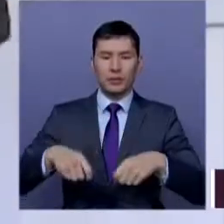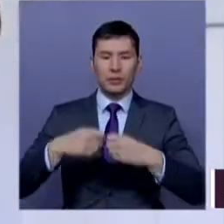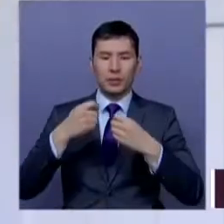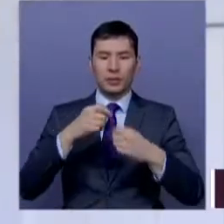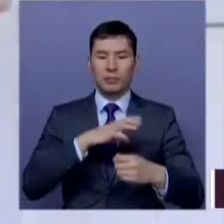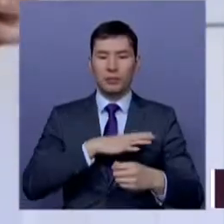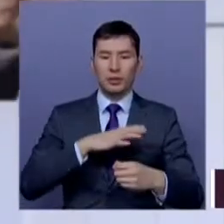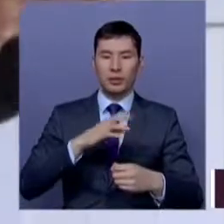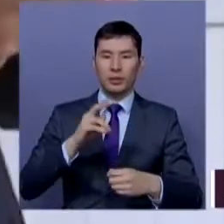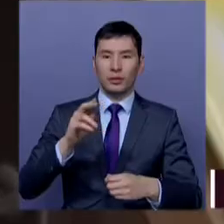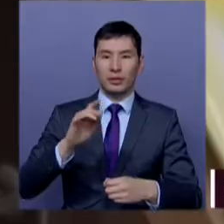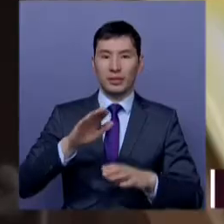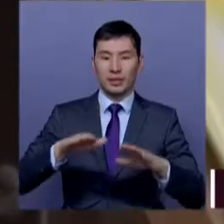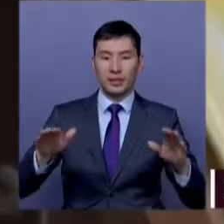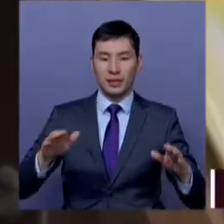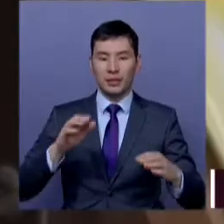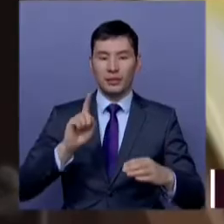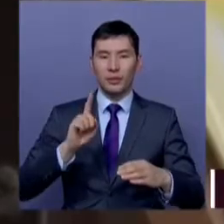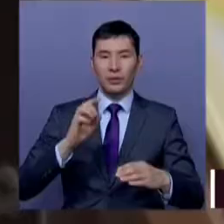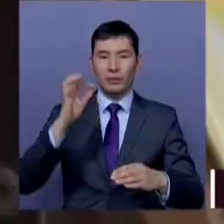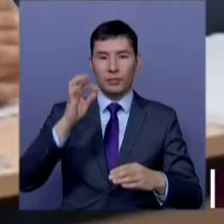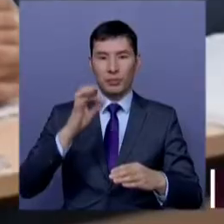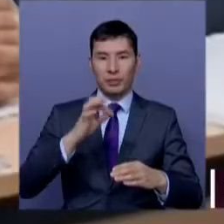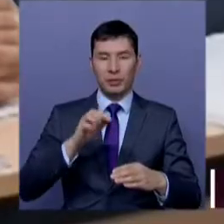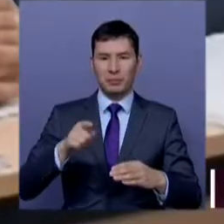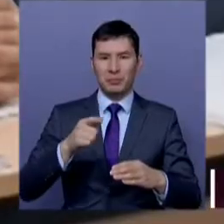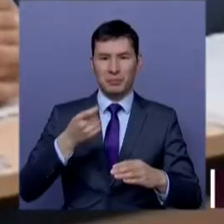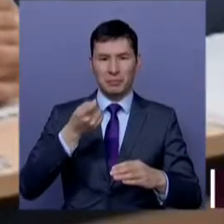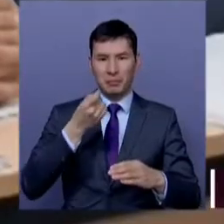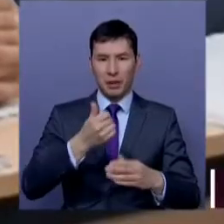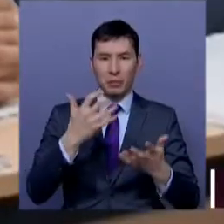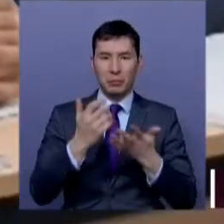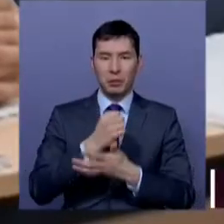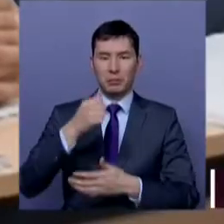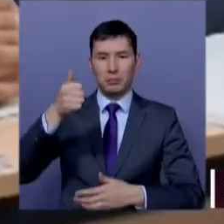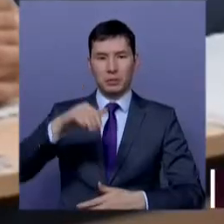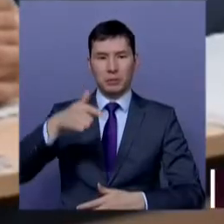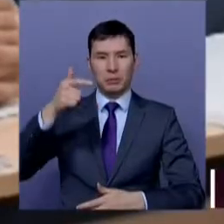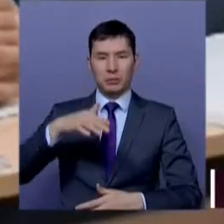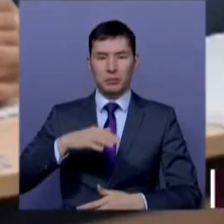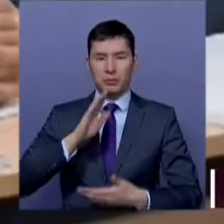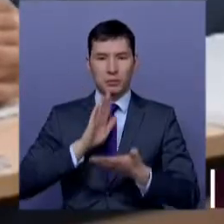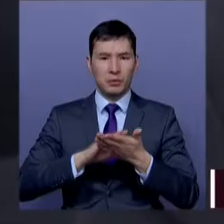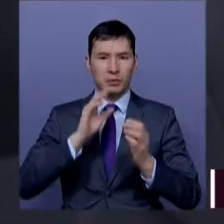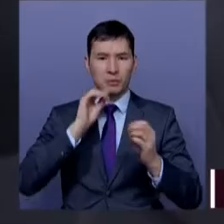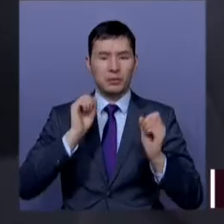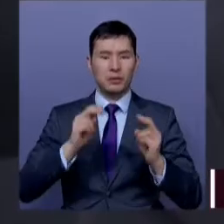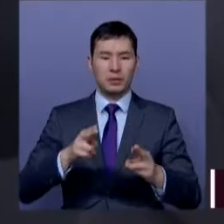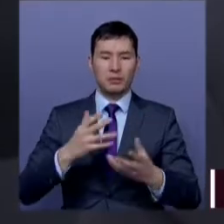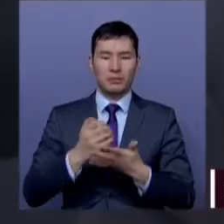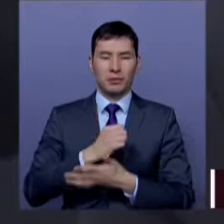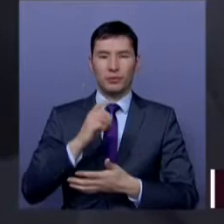балл жинаған қатысушылар жүлделі орындарға ие болып, керісінше жоғары балға қол жеткізген қатысушылар жүлделі орынсыз